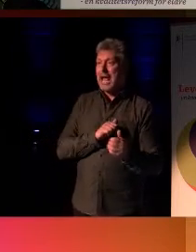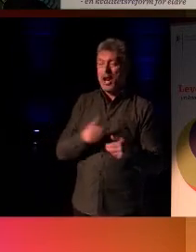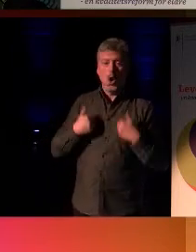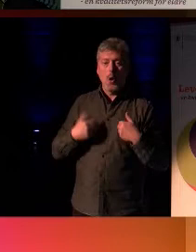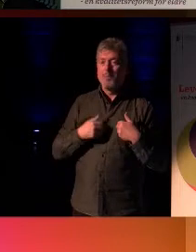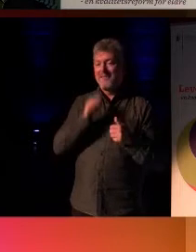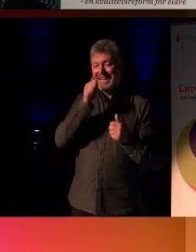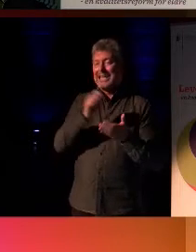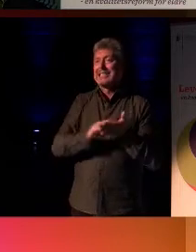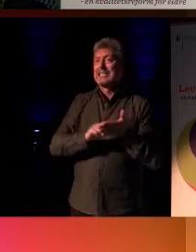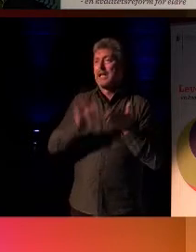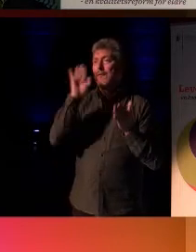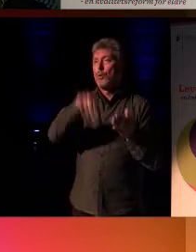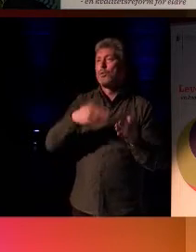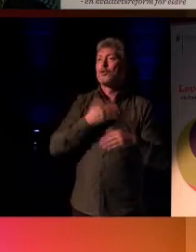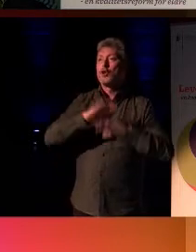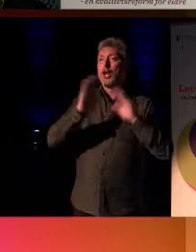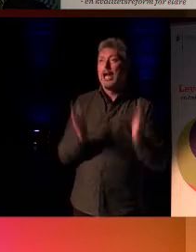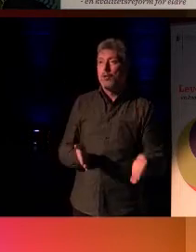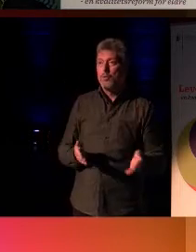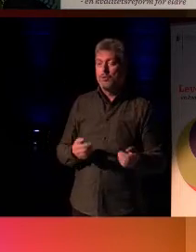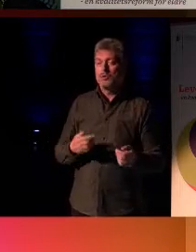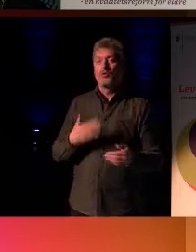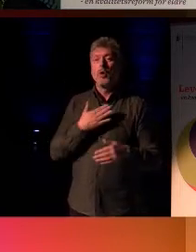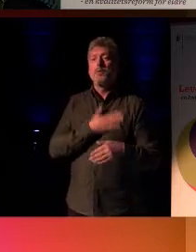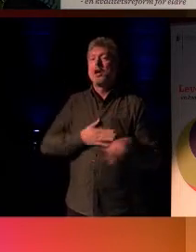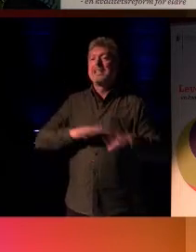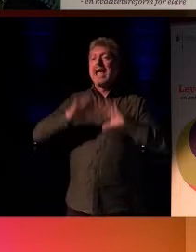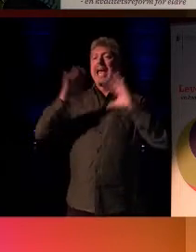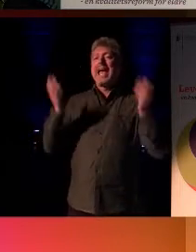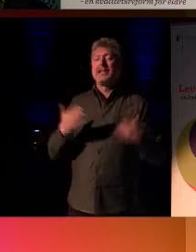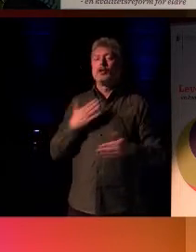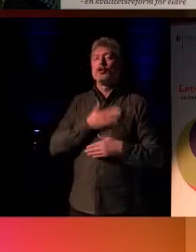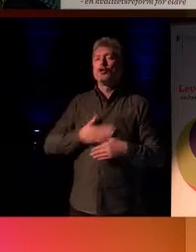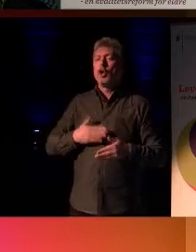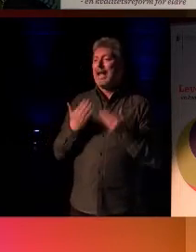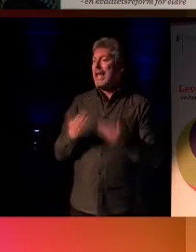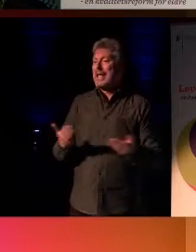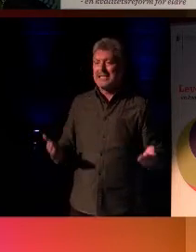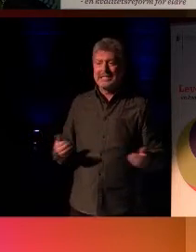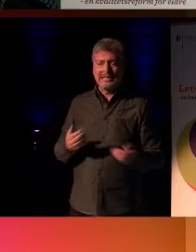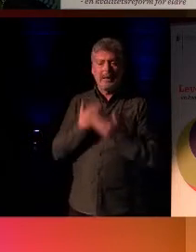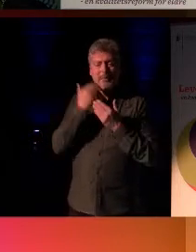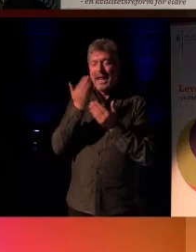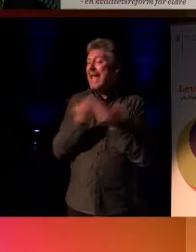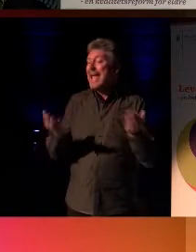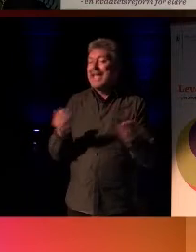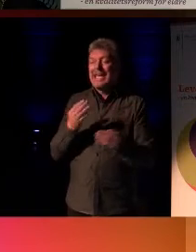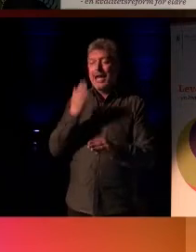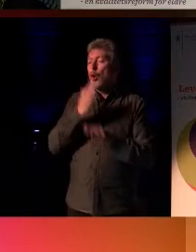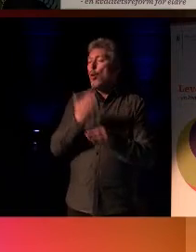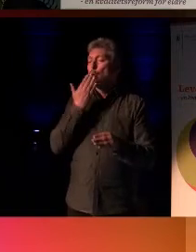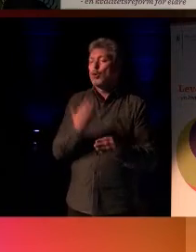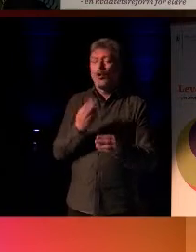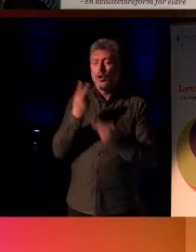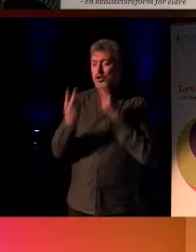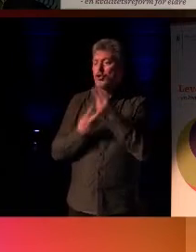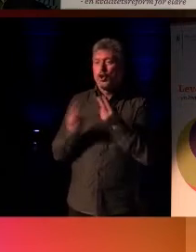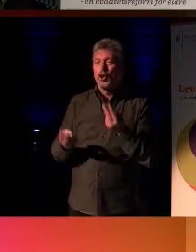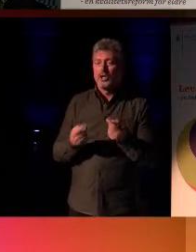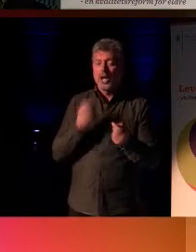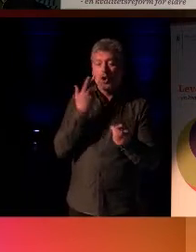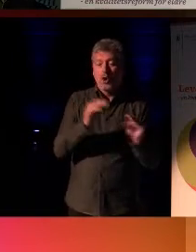fra sykehuset, og pasientens helhetlige sykehistorie ble ikke synliggjort godt nok i overgangene mellom